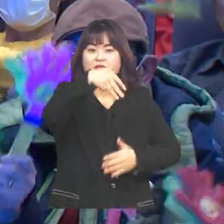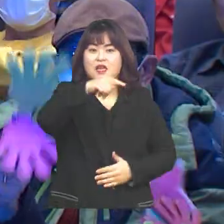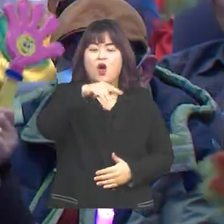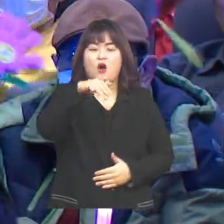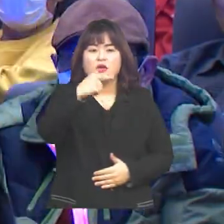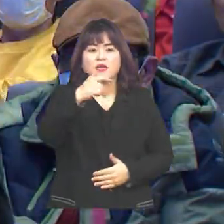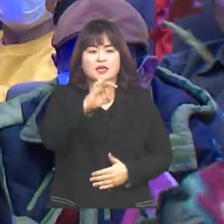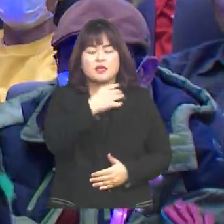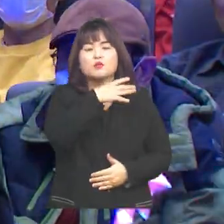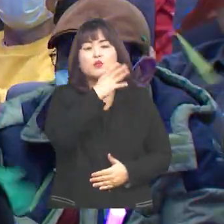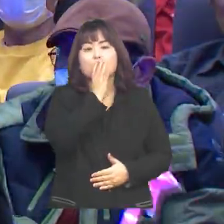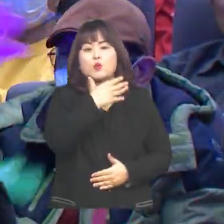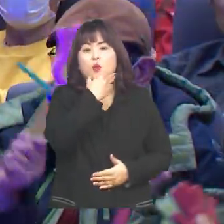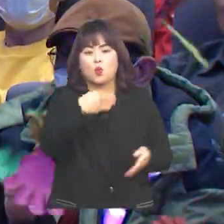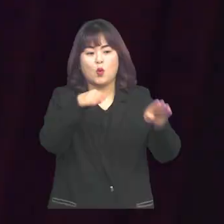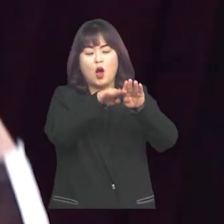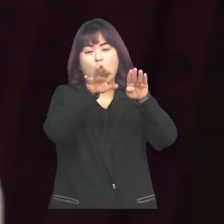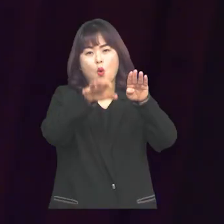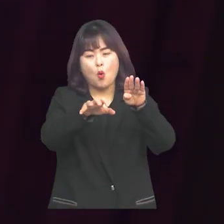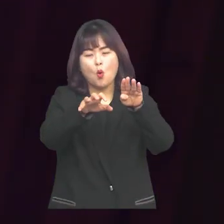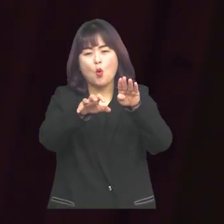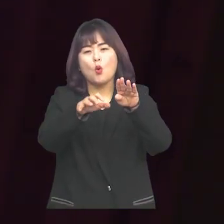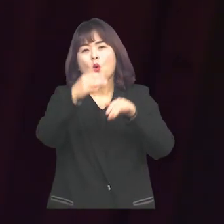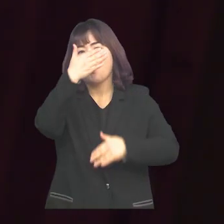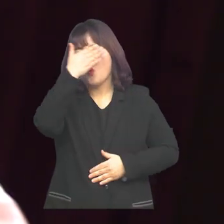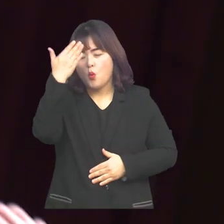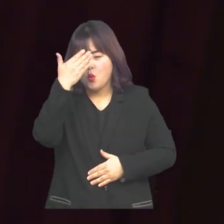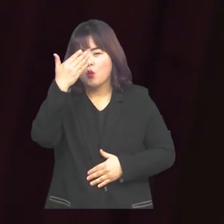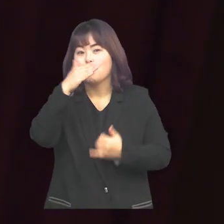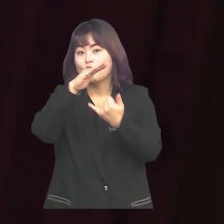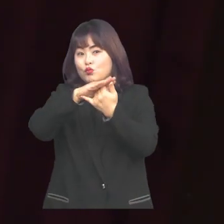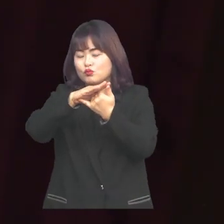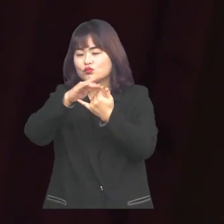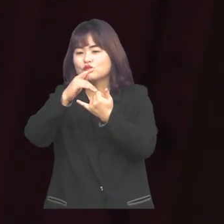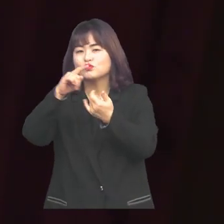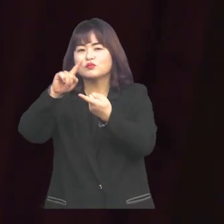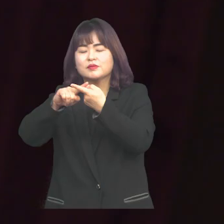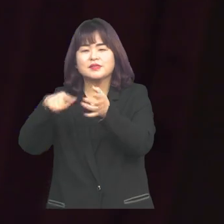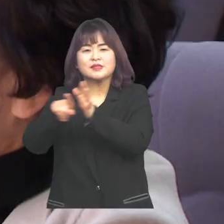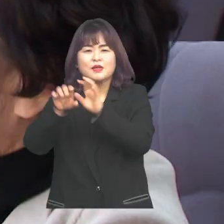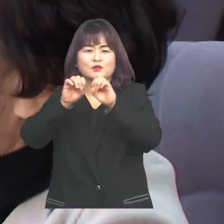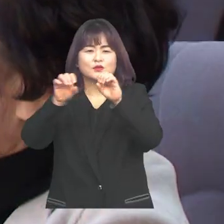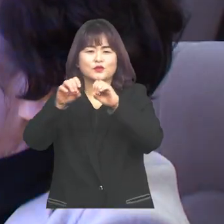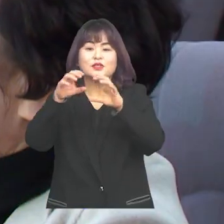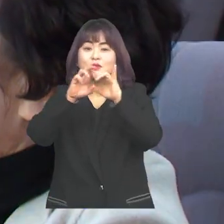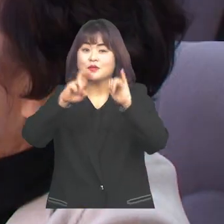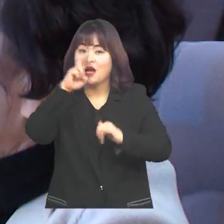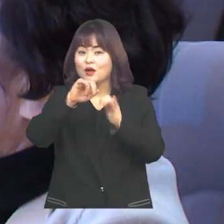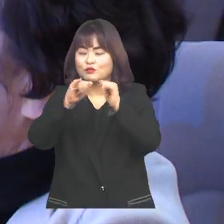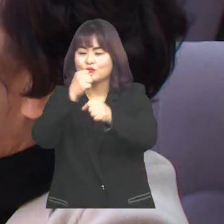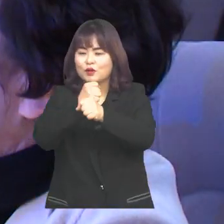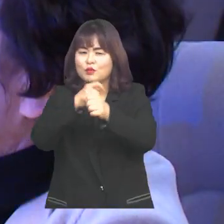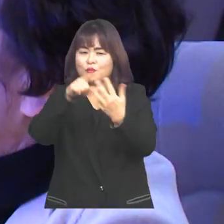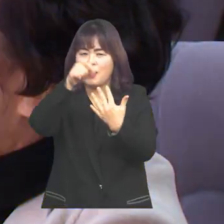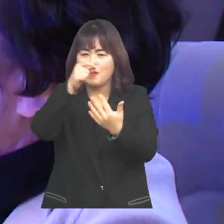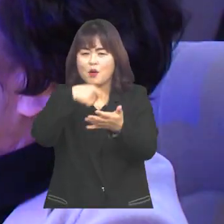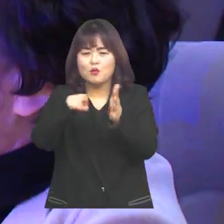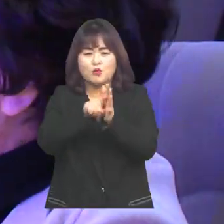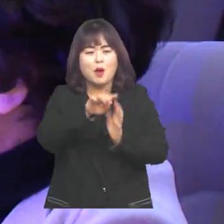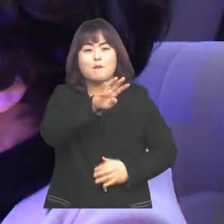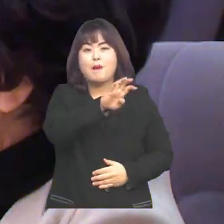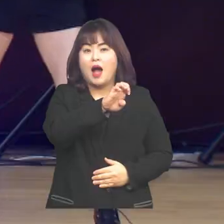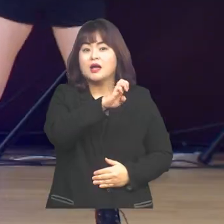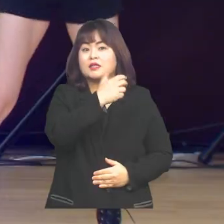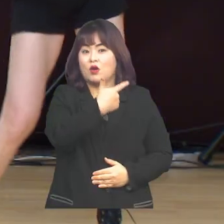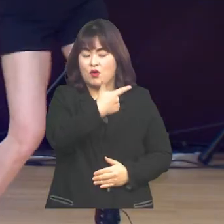노인복지관의 바람골카페 효와 청춘효 콘서트에서 활동할 가수를 선발하기 위해 열린 이번 오디션은 46명이